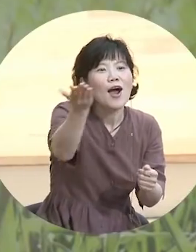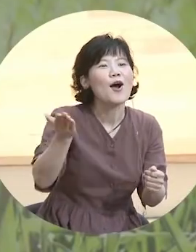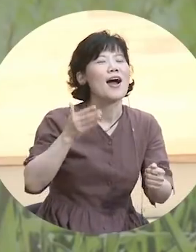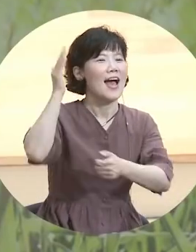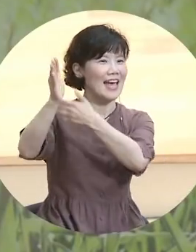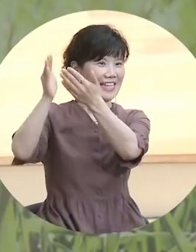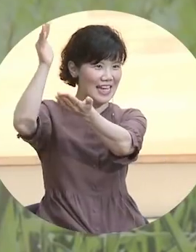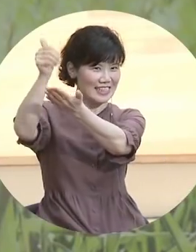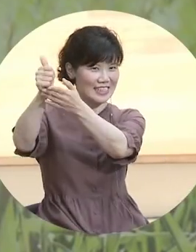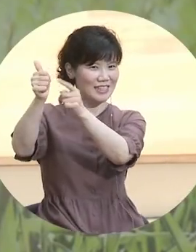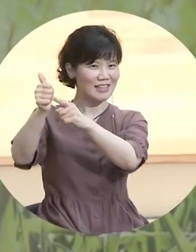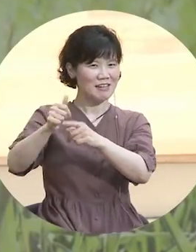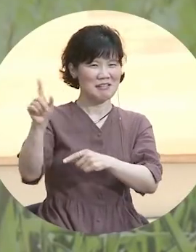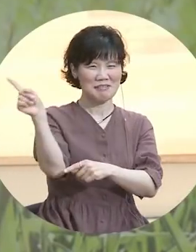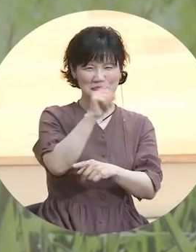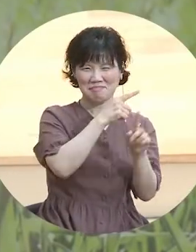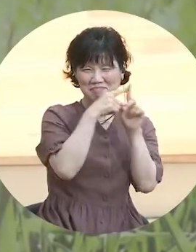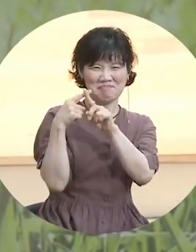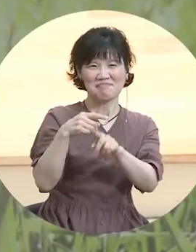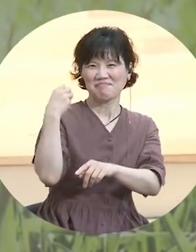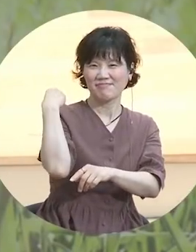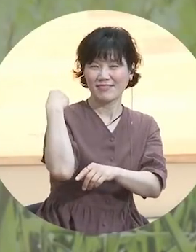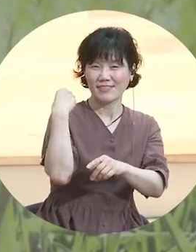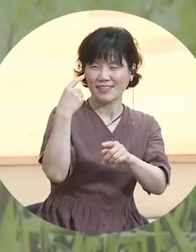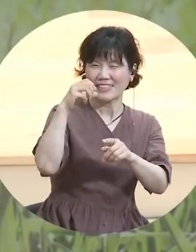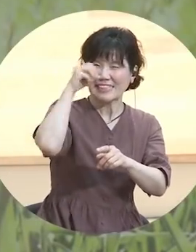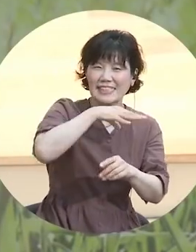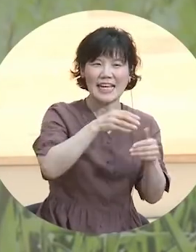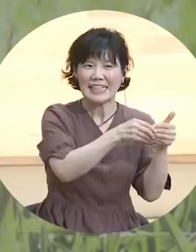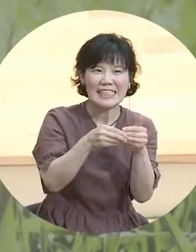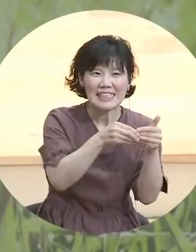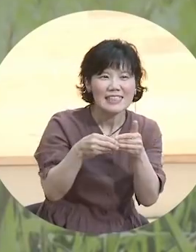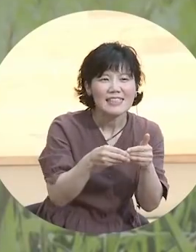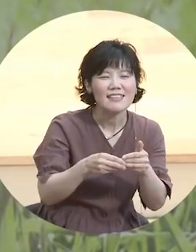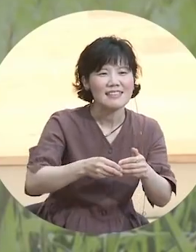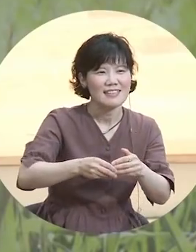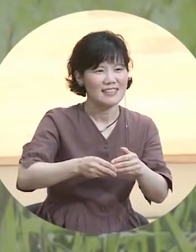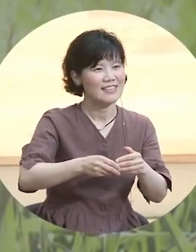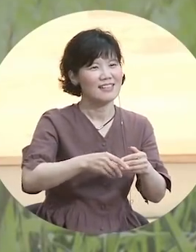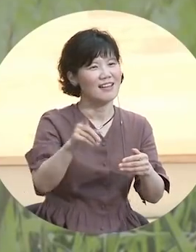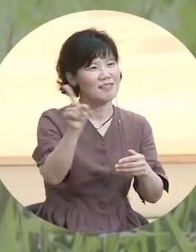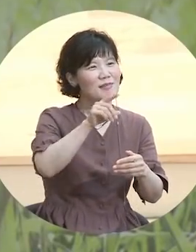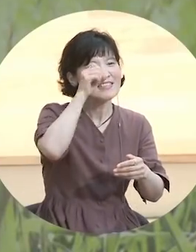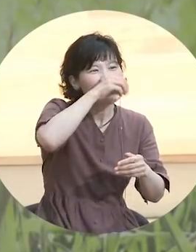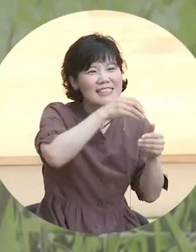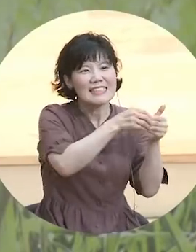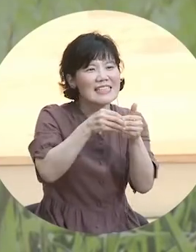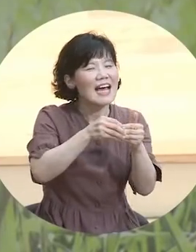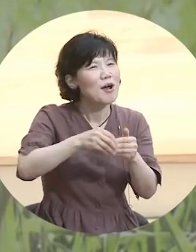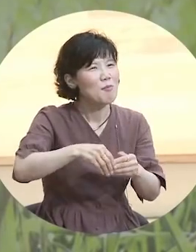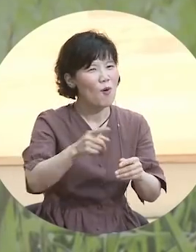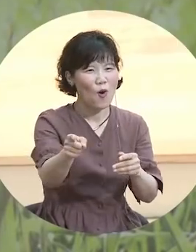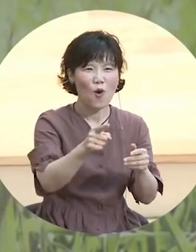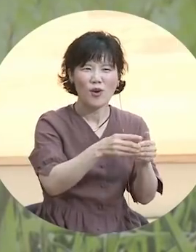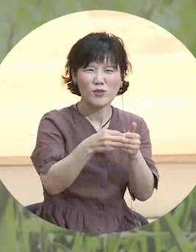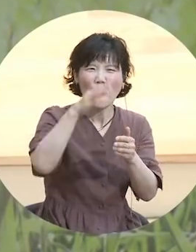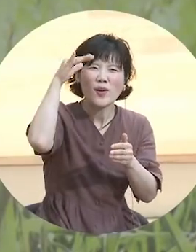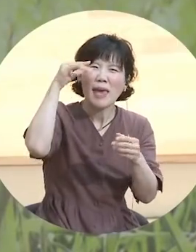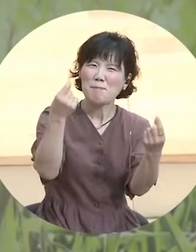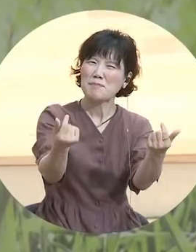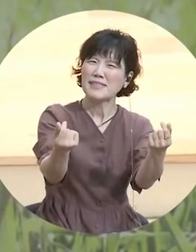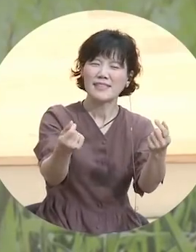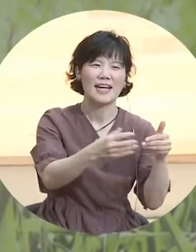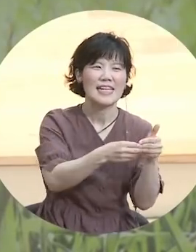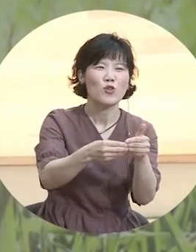우리 하나님은 무턱대고 우리를 인도하시는 하나님, 무슨 기계적으로 인도하시는 하나님, 무슨 인도견쯤 되어지는